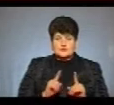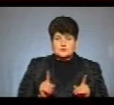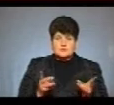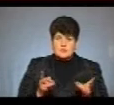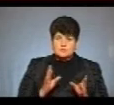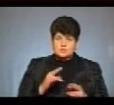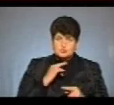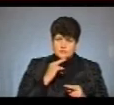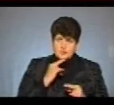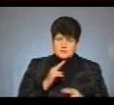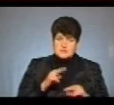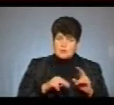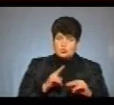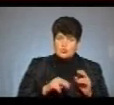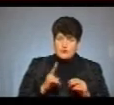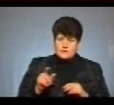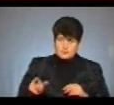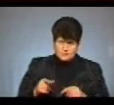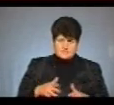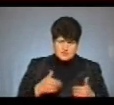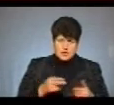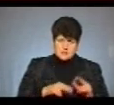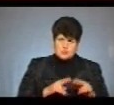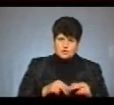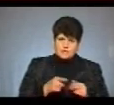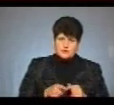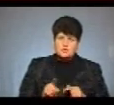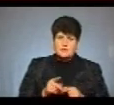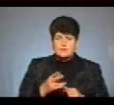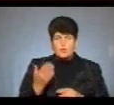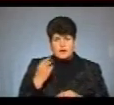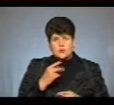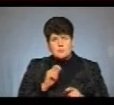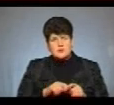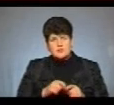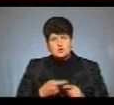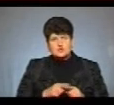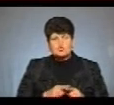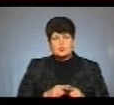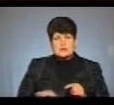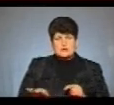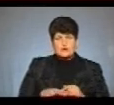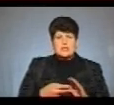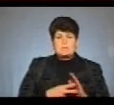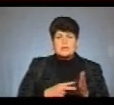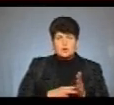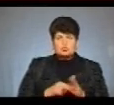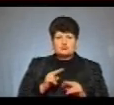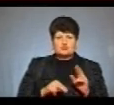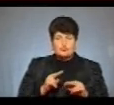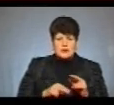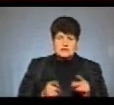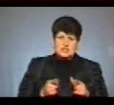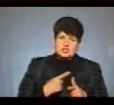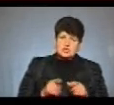варто бути обережним забудовникам. Чи до вас звертаються забудовники, аби ви попередньо перевірили цю територію, на якій вони планують будувати, і взагалі,